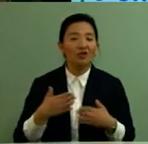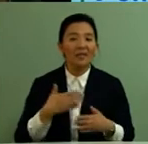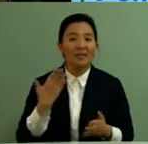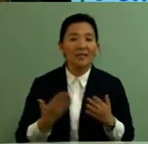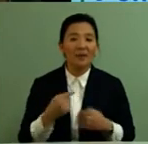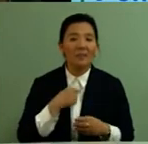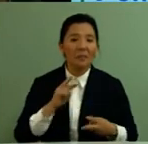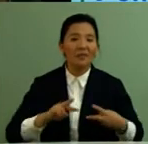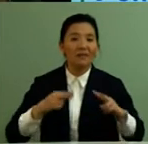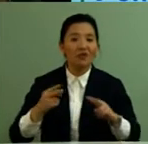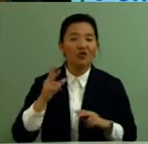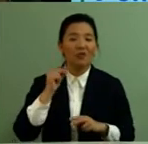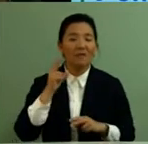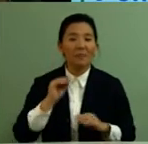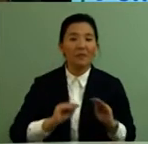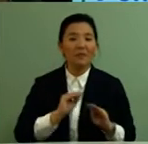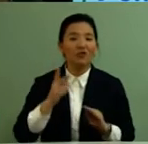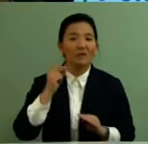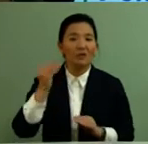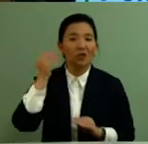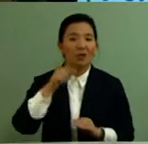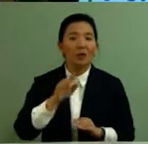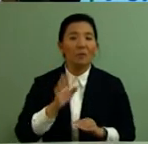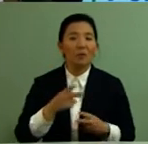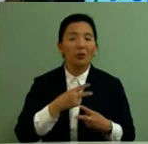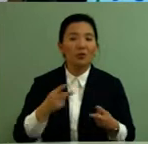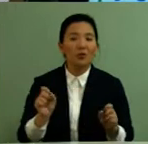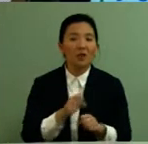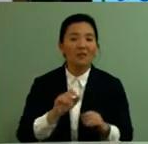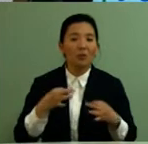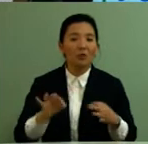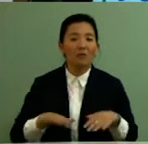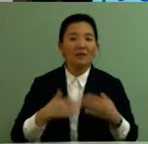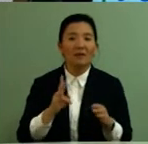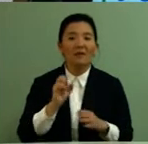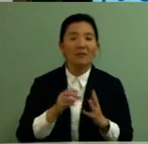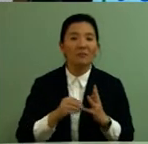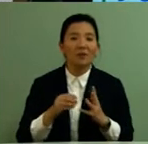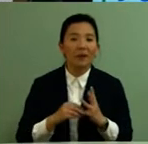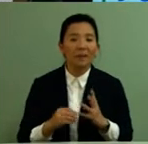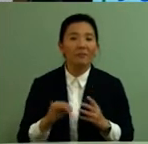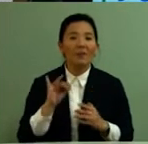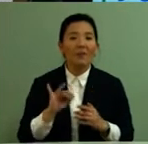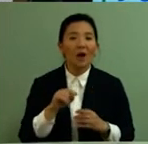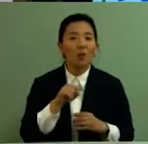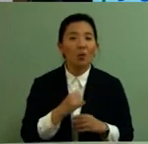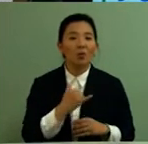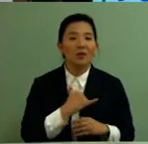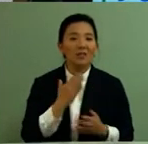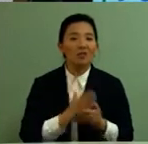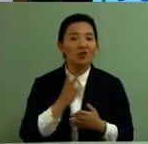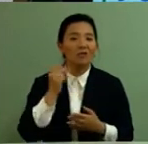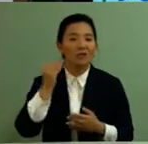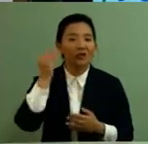бы мы подставили числовые значения, это получилось бы ускорение свободного падения на Земле. А оно у нас имеет